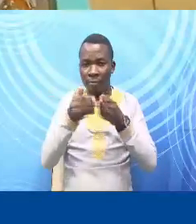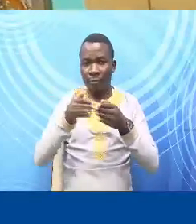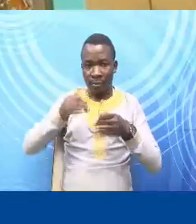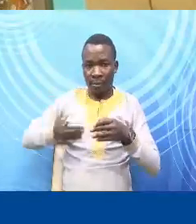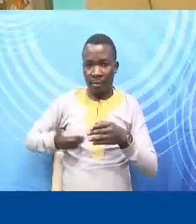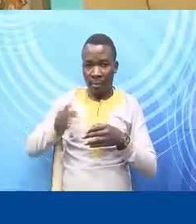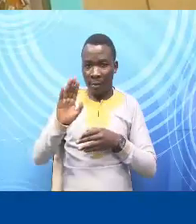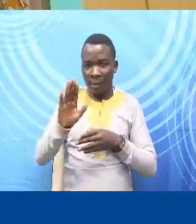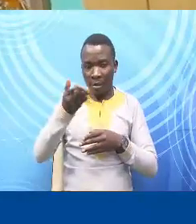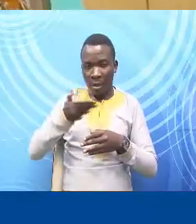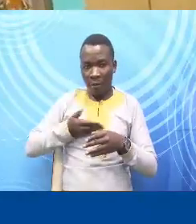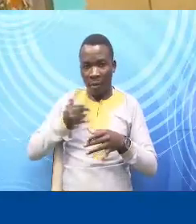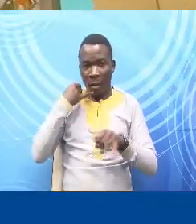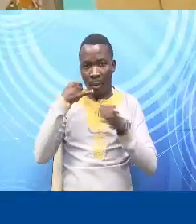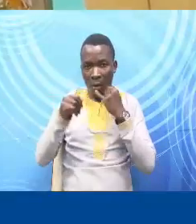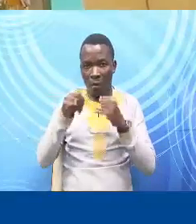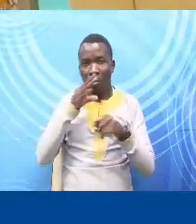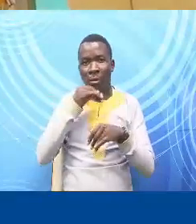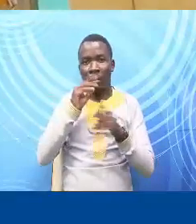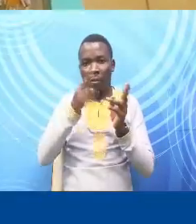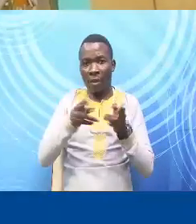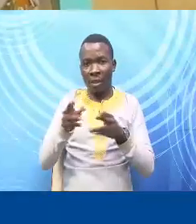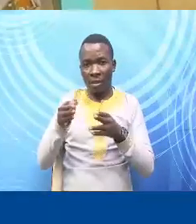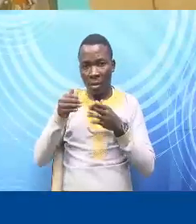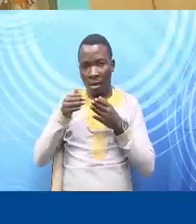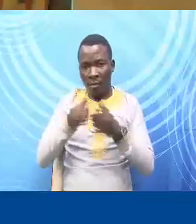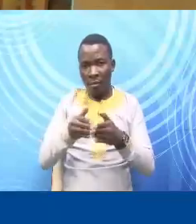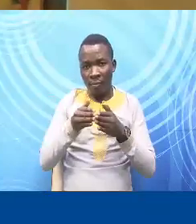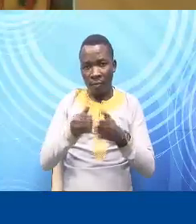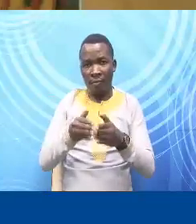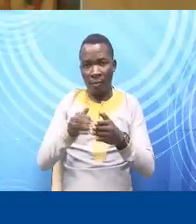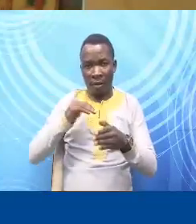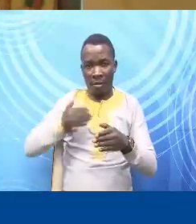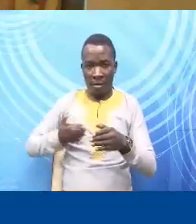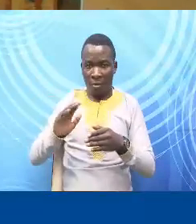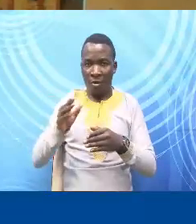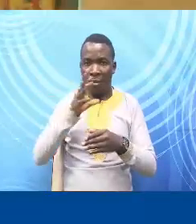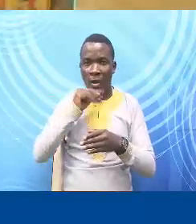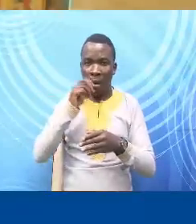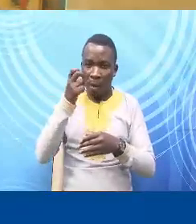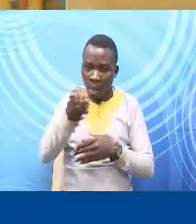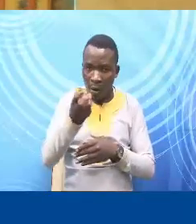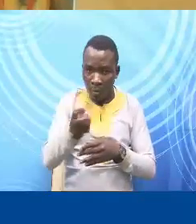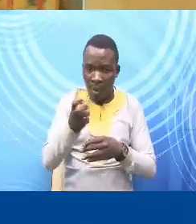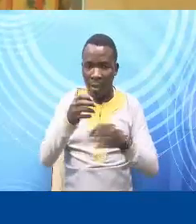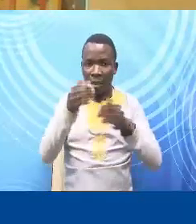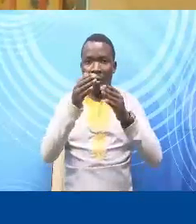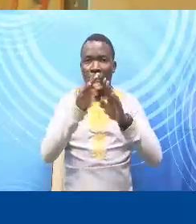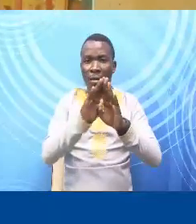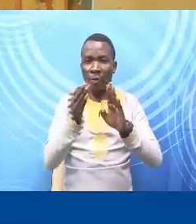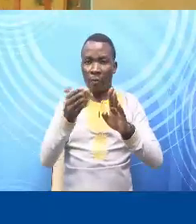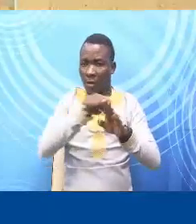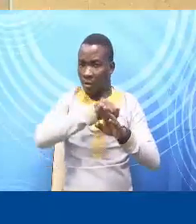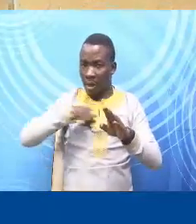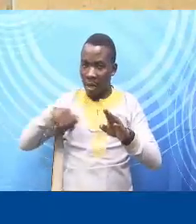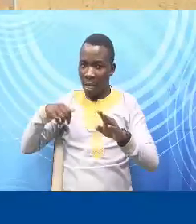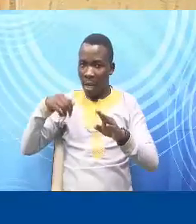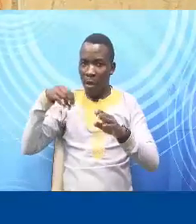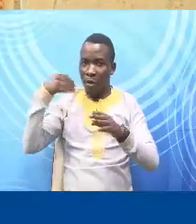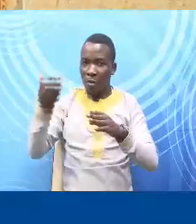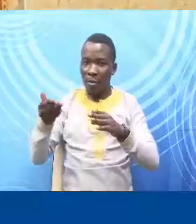dore ko ngo yari afite amakuru ko aba basore basanzwe bamusambanya. Uyu mugabo ngo yakomanze ku rugi kugira ngo bafungure, ariko baranga bigira n'ahamenagura ibirahuri